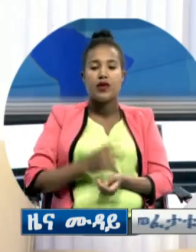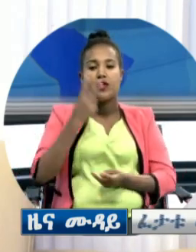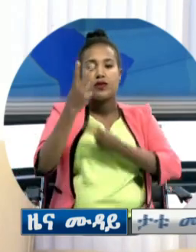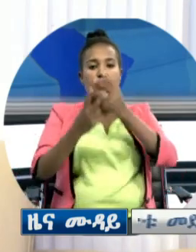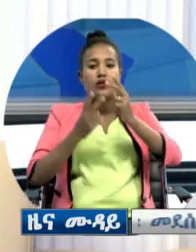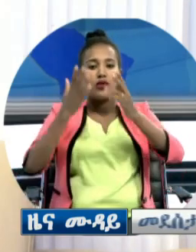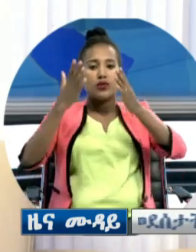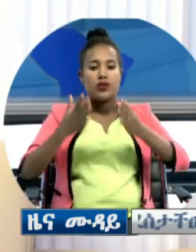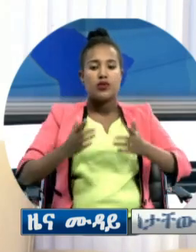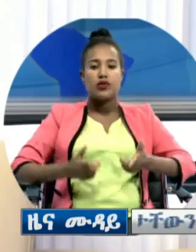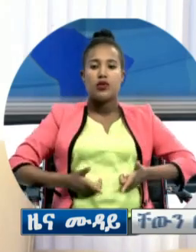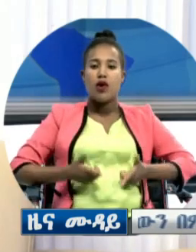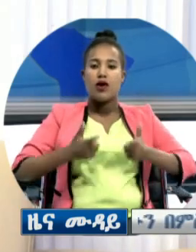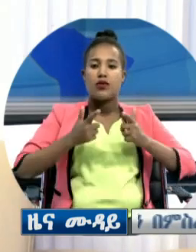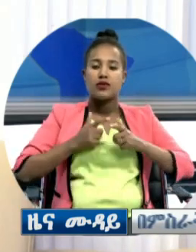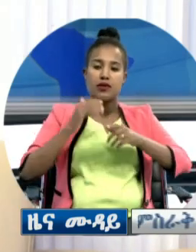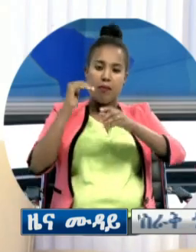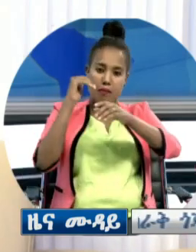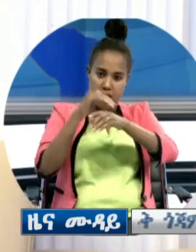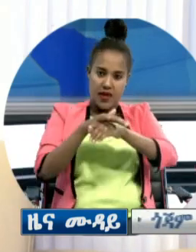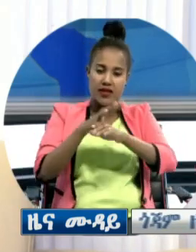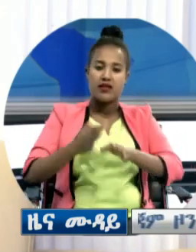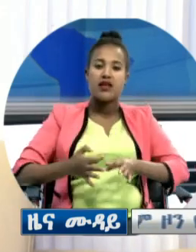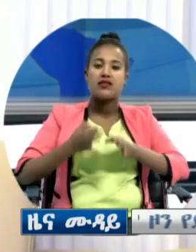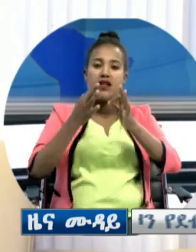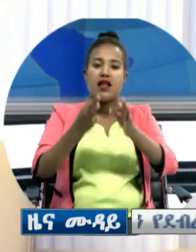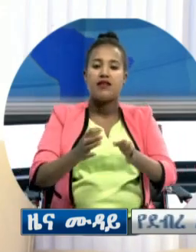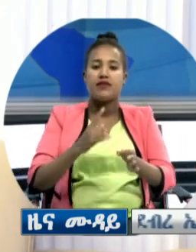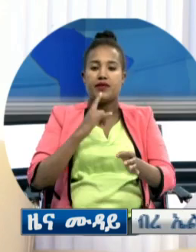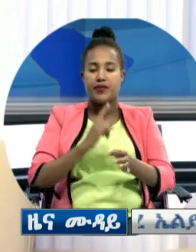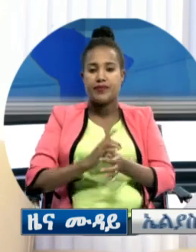ቱሪስቶችና ነዋሪዎች መልእክት እያስተላለፍን ነው።